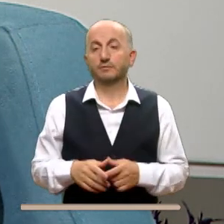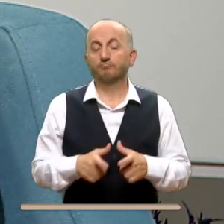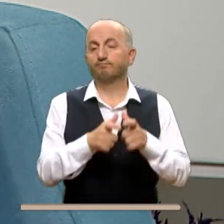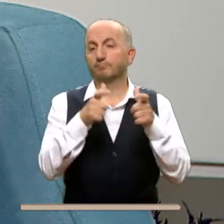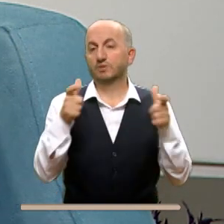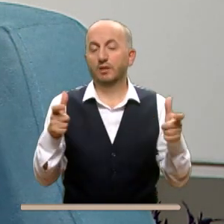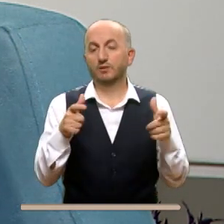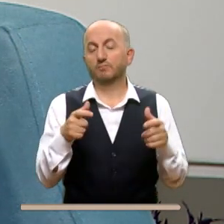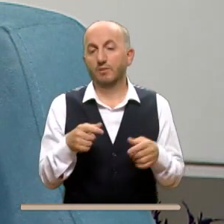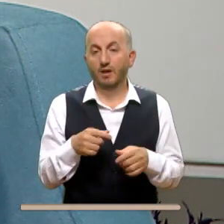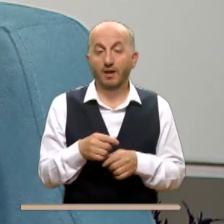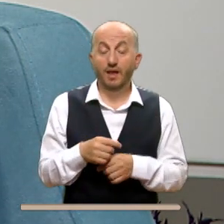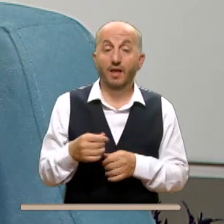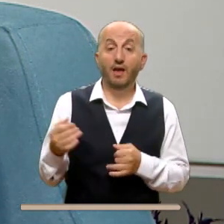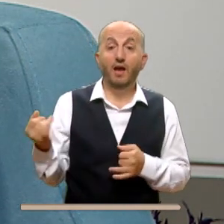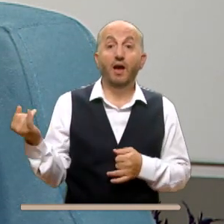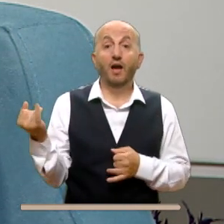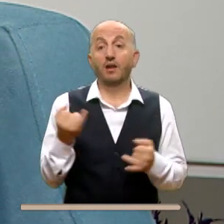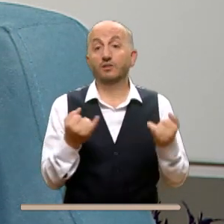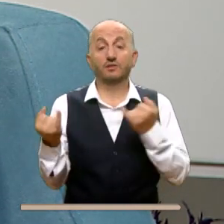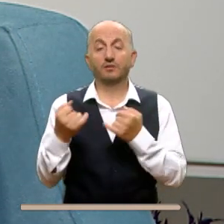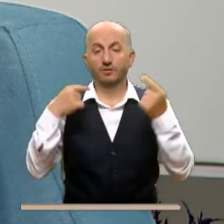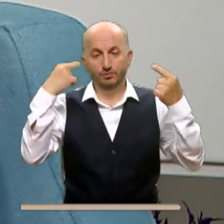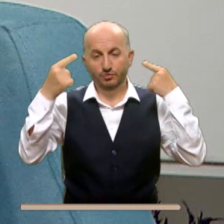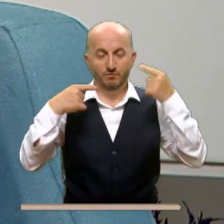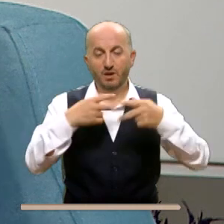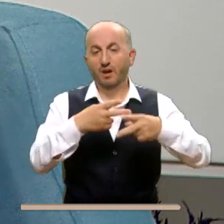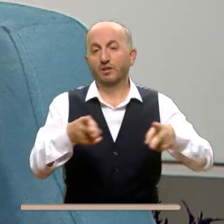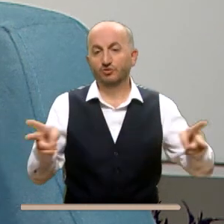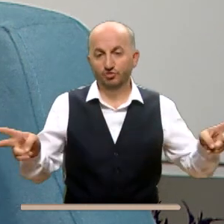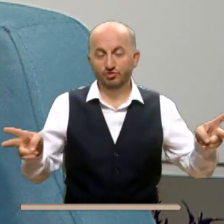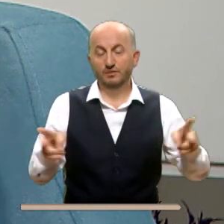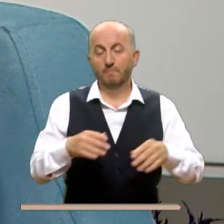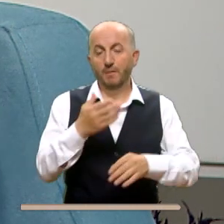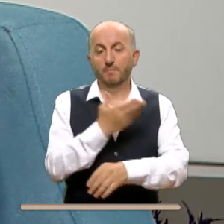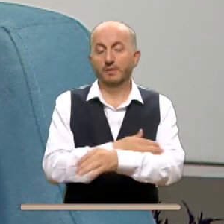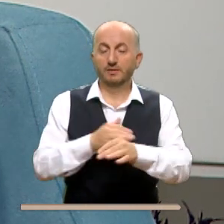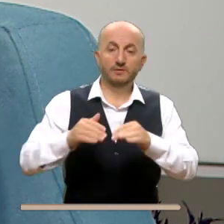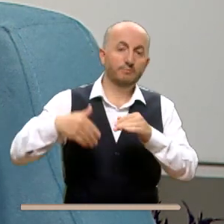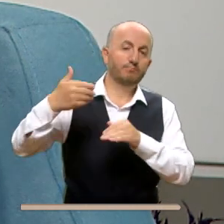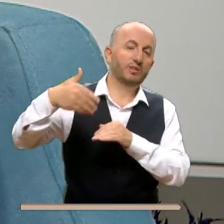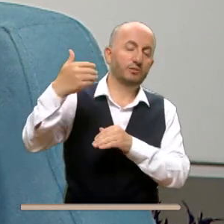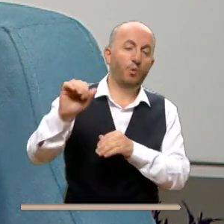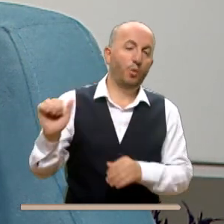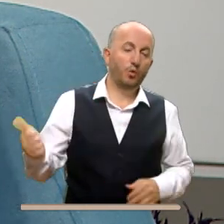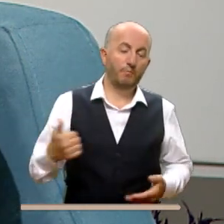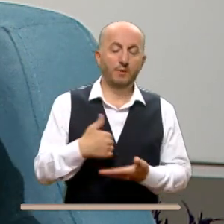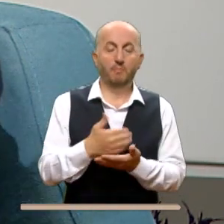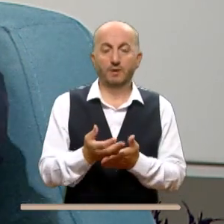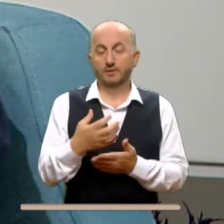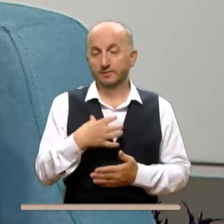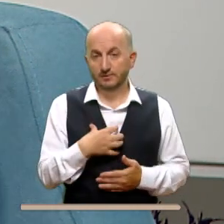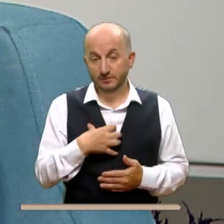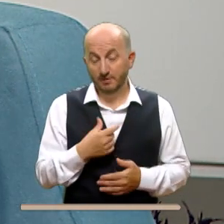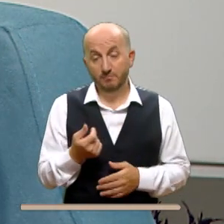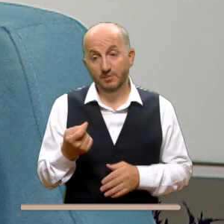gelişmeye, eleştirel düşünmeye açık, memleketimizin geleceğinde önemli paya sahip biraz